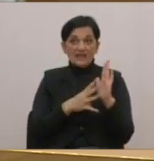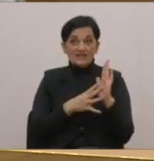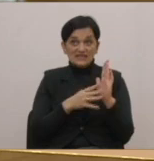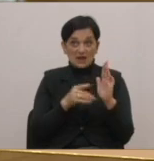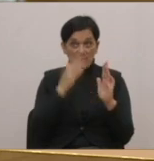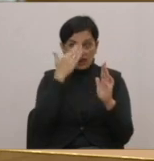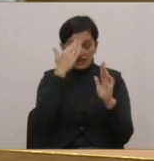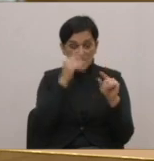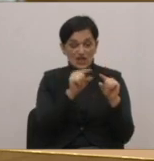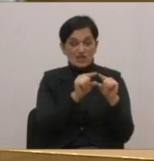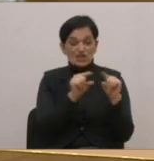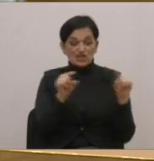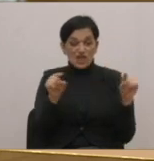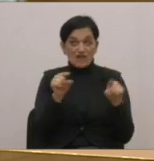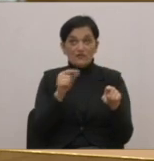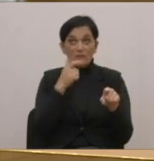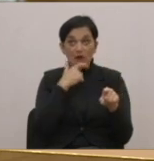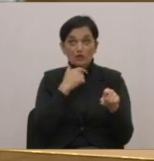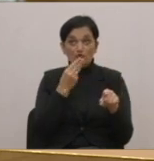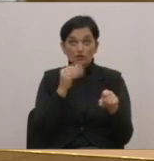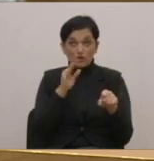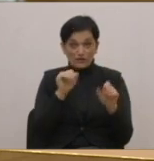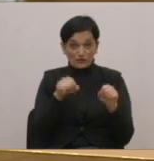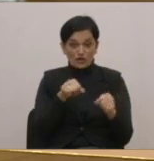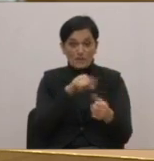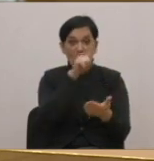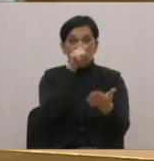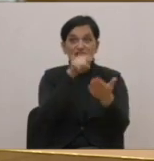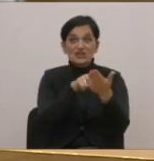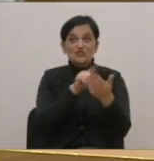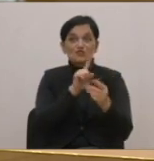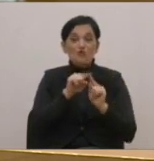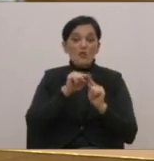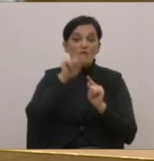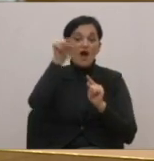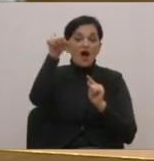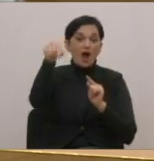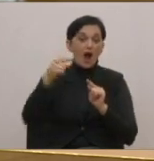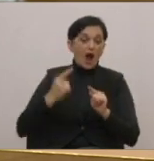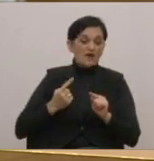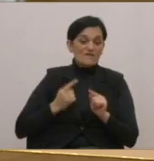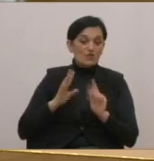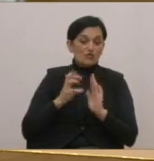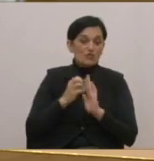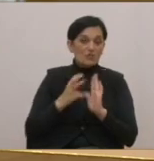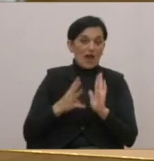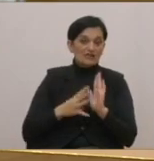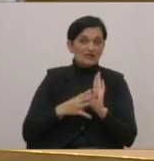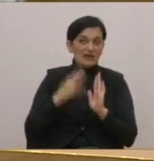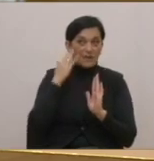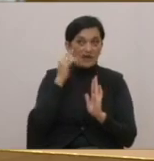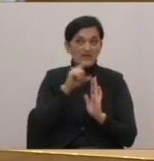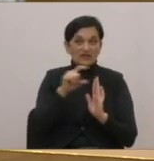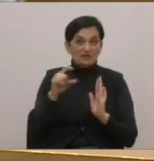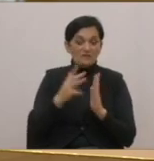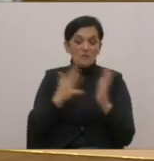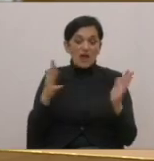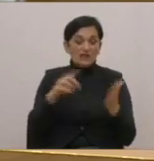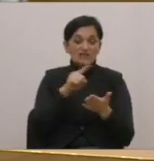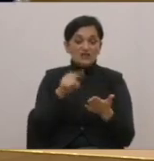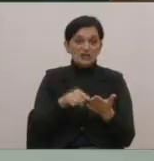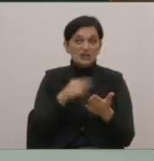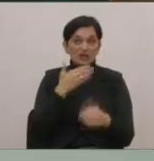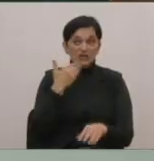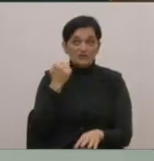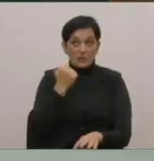schamete tauși, mai schamete tauși, mai schamete tauși, mai schamete tauși, mai schamete tauși, mai schamete mă